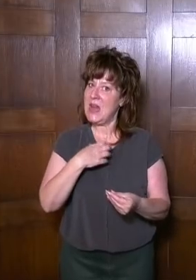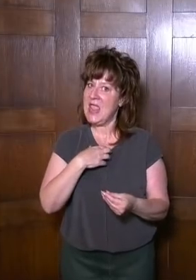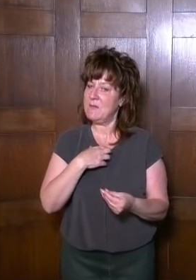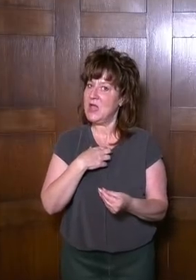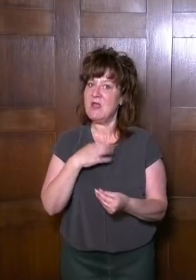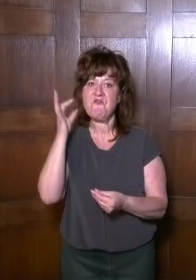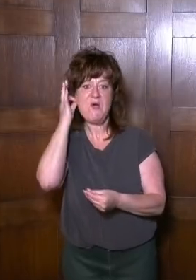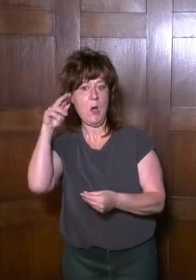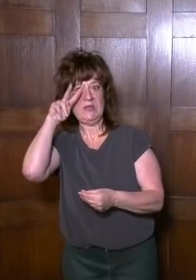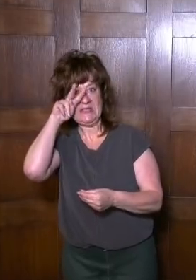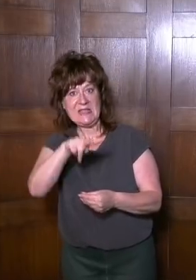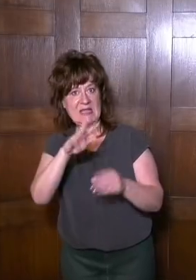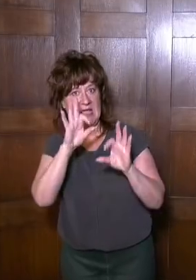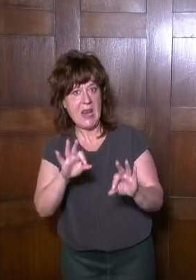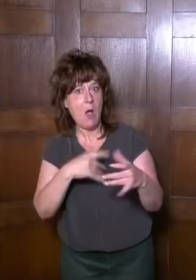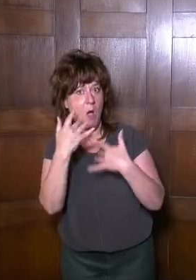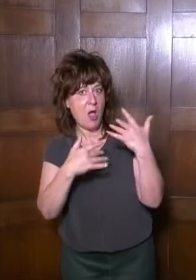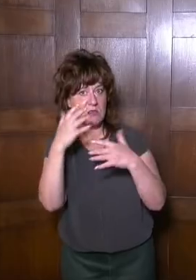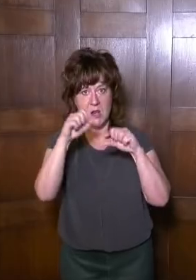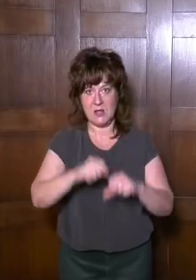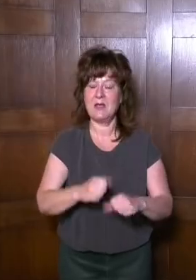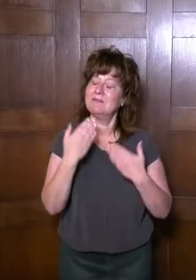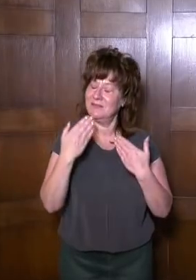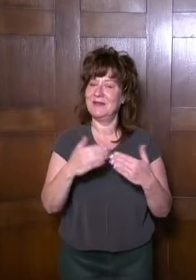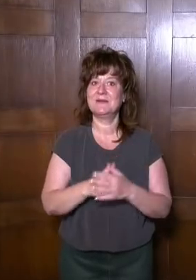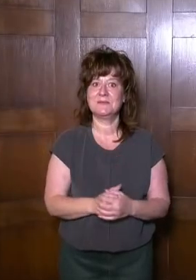Frauen noch mal genauer beleuchten zu können. Danke.